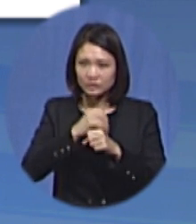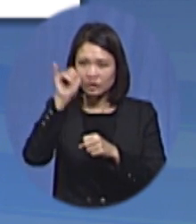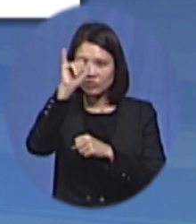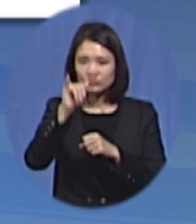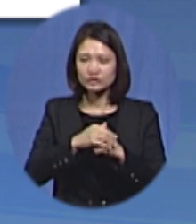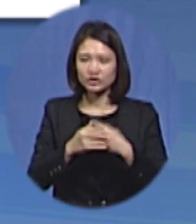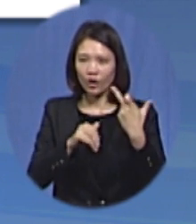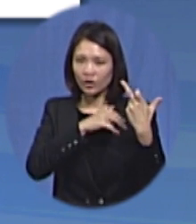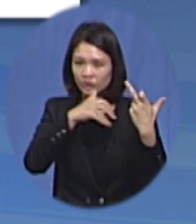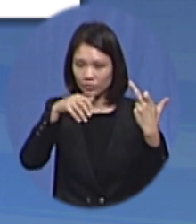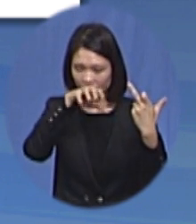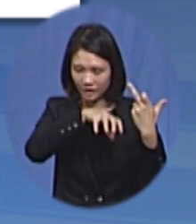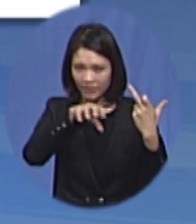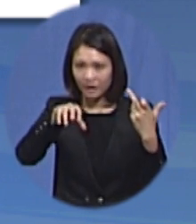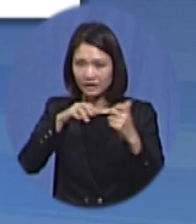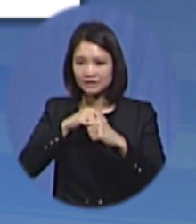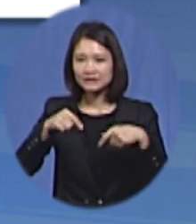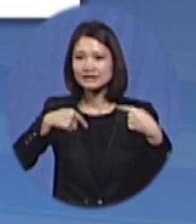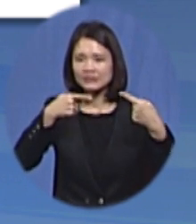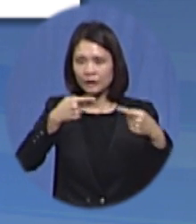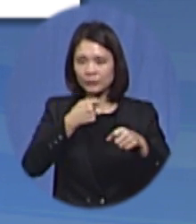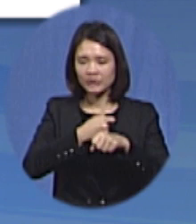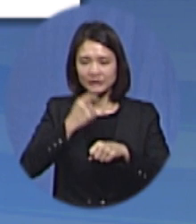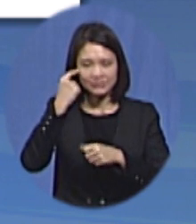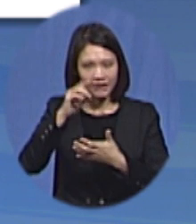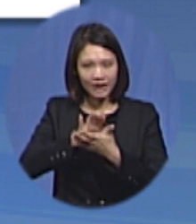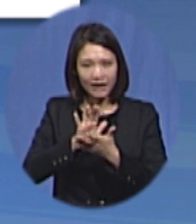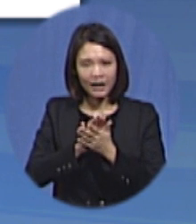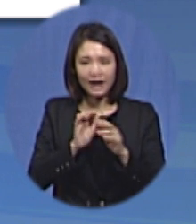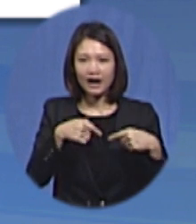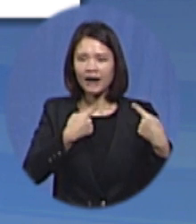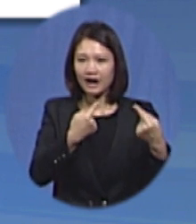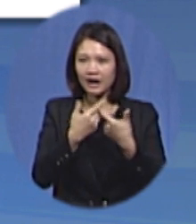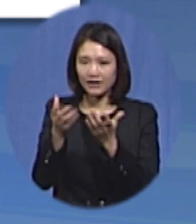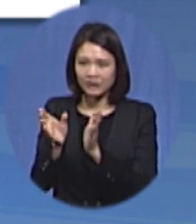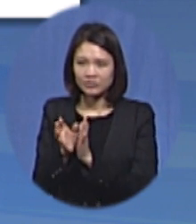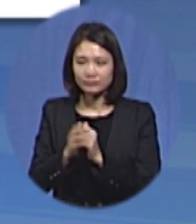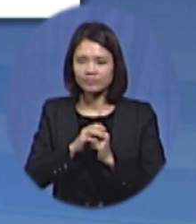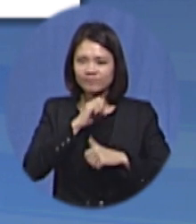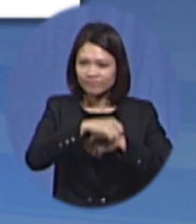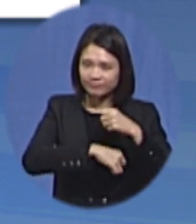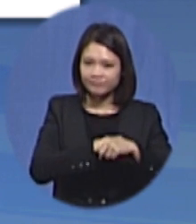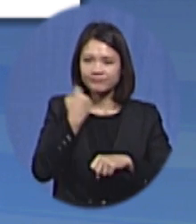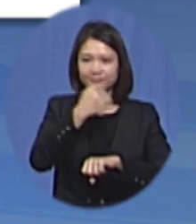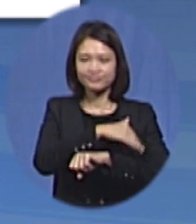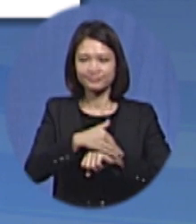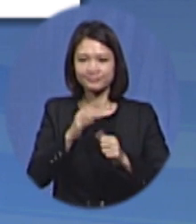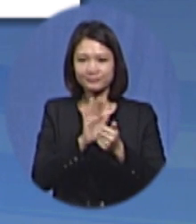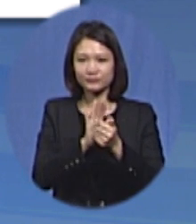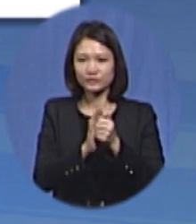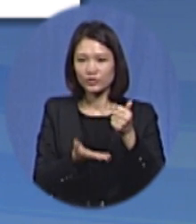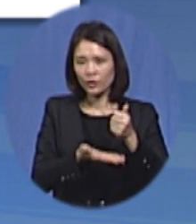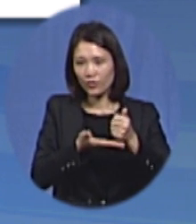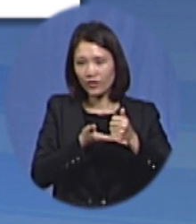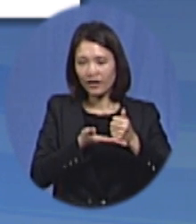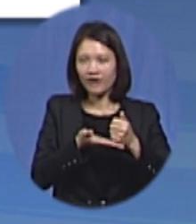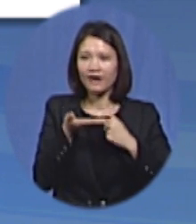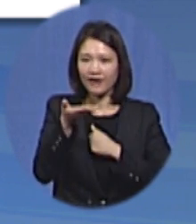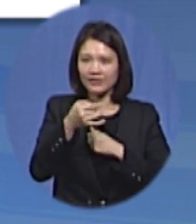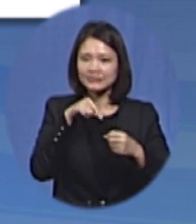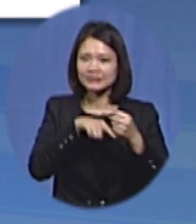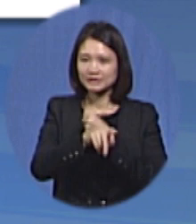시도에서 참여한 가운데 자발적 체육활동 동아리 활동으로 학생들의 자율체육 활성화를 권장한다는 의미를